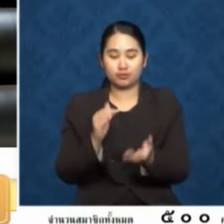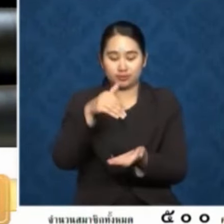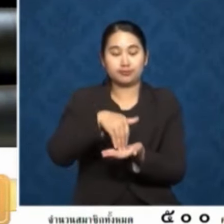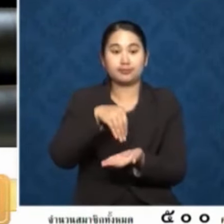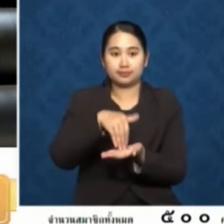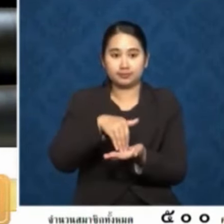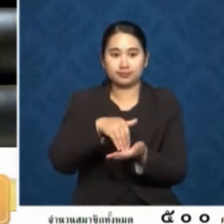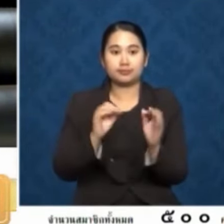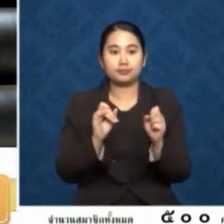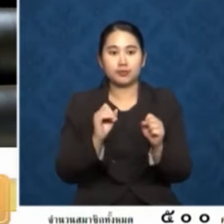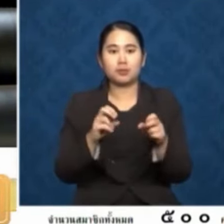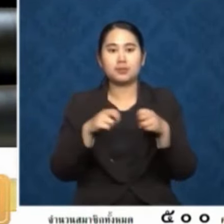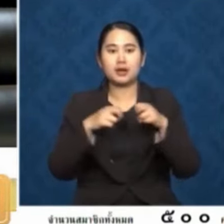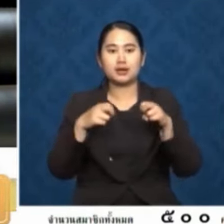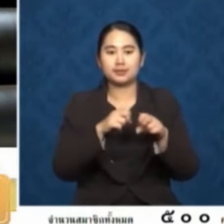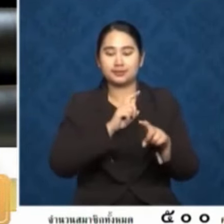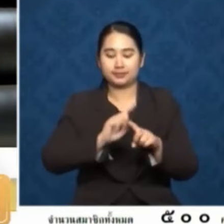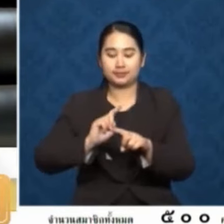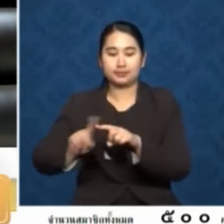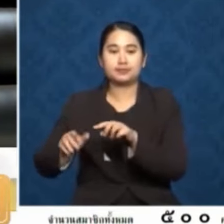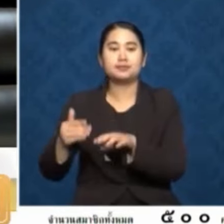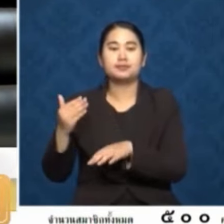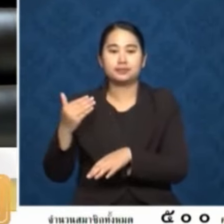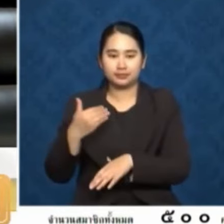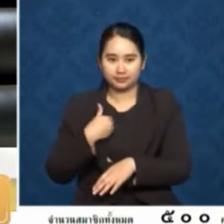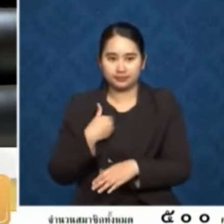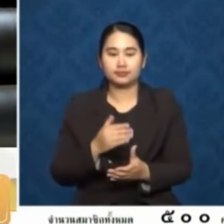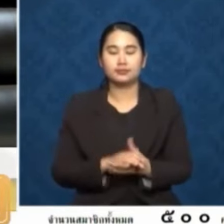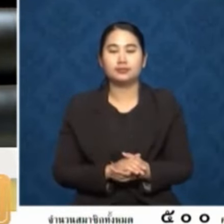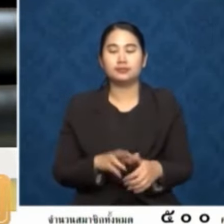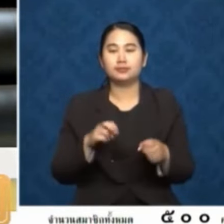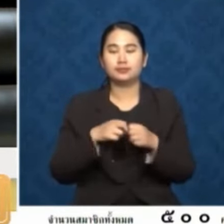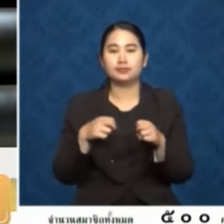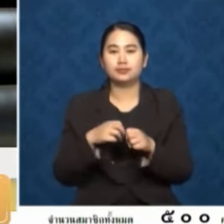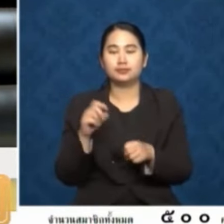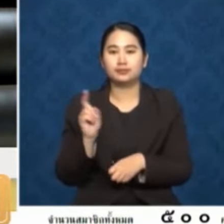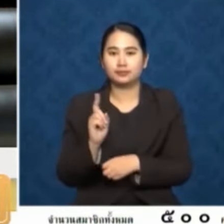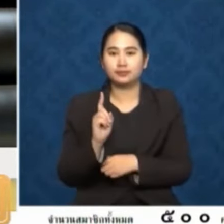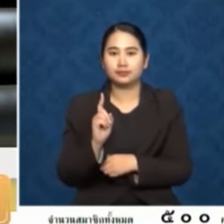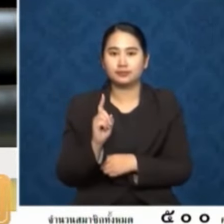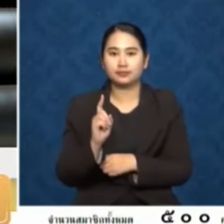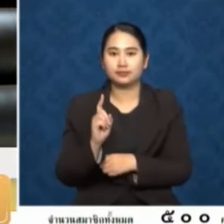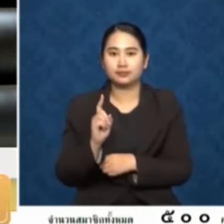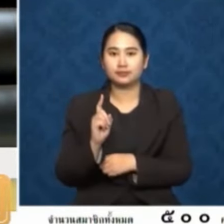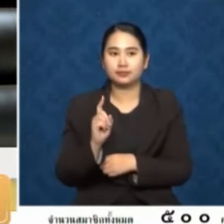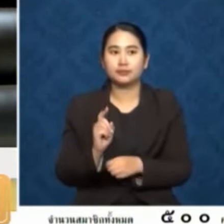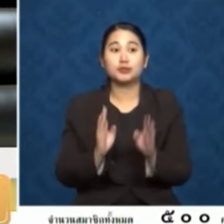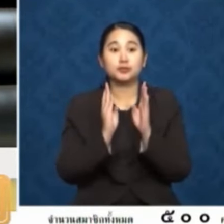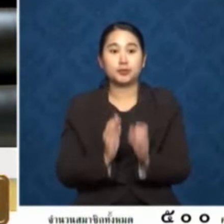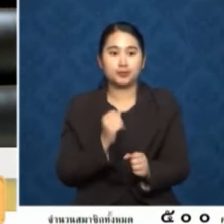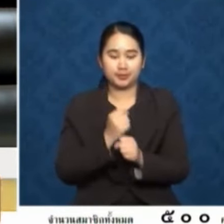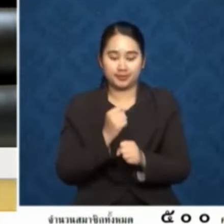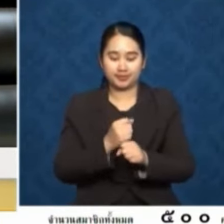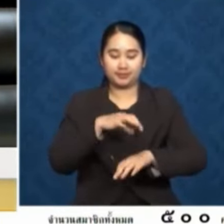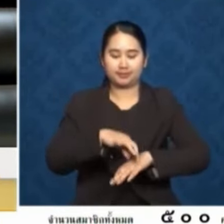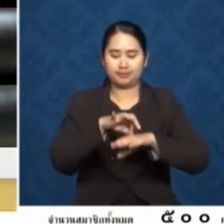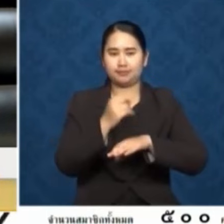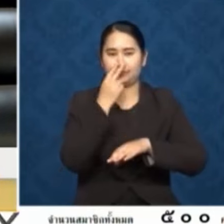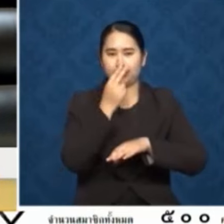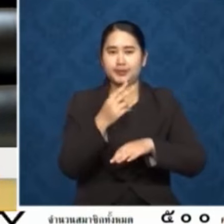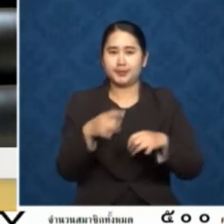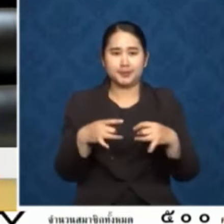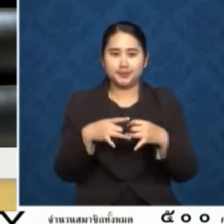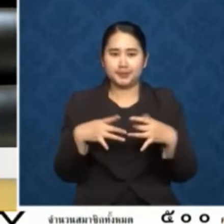างทำให้เกิดปัญหาต่างๆมามากมายครับไม่ว่าจะเป็นเรื่องของการที่ได้คนนะครับไม่ตรง